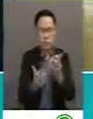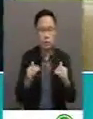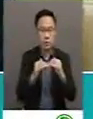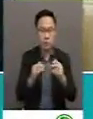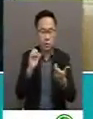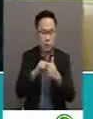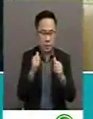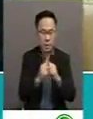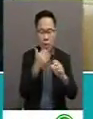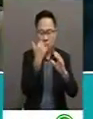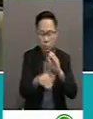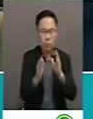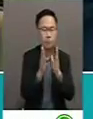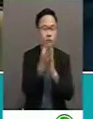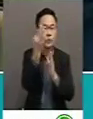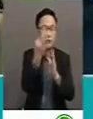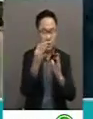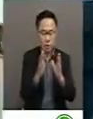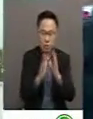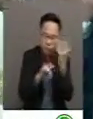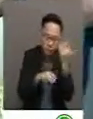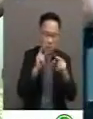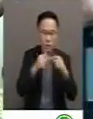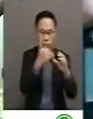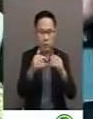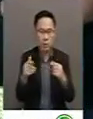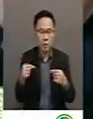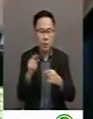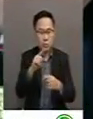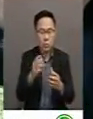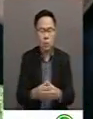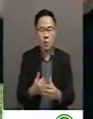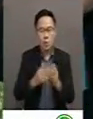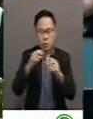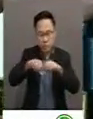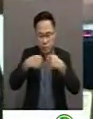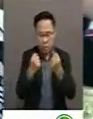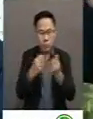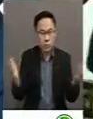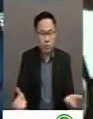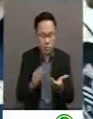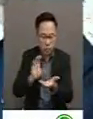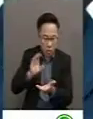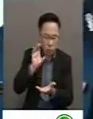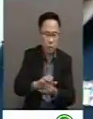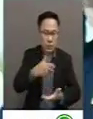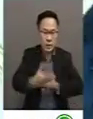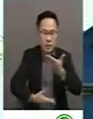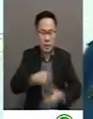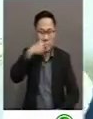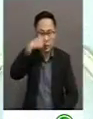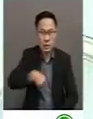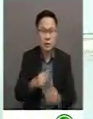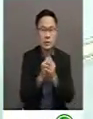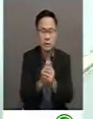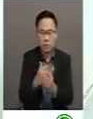การนำเข้าข้อมูลอันเป็นเท็จตามพรบ.ของคอมพิวเตอร์นะคะหลังจากที่ถูกแบล็คเมล์จากสมาคมส่งเสริมการลงทุนการค้าไทยจี